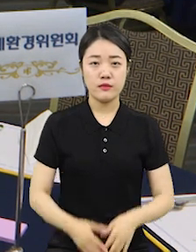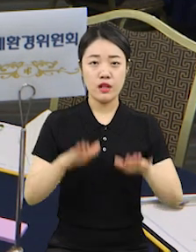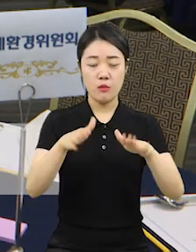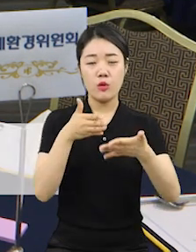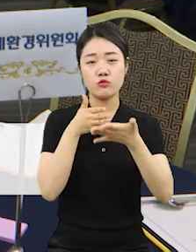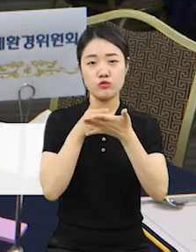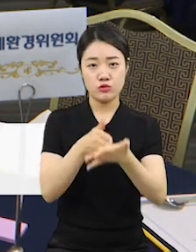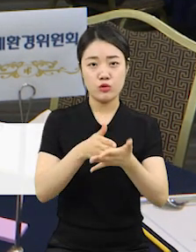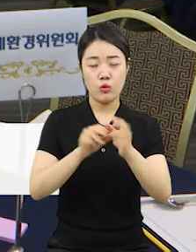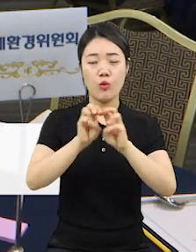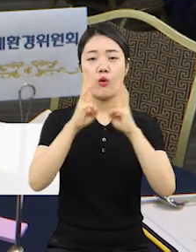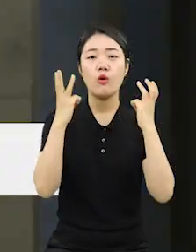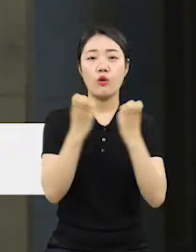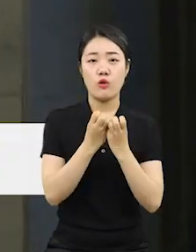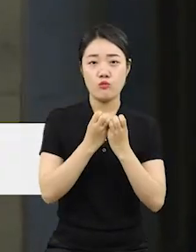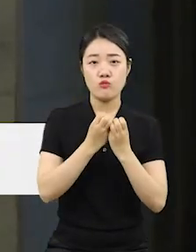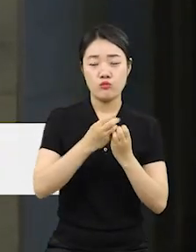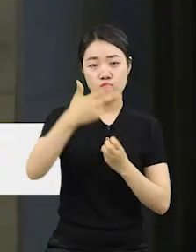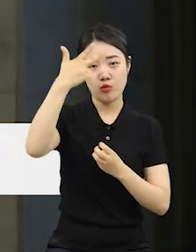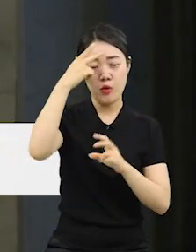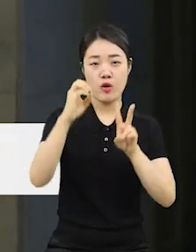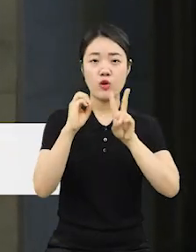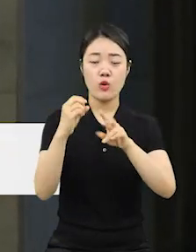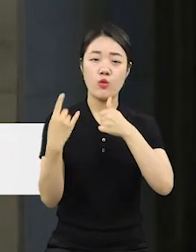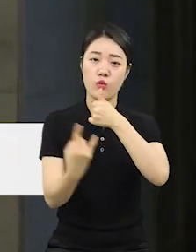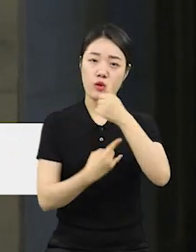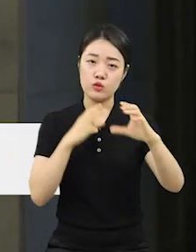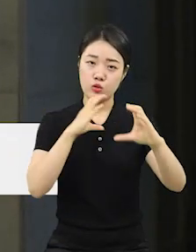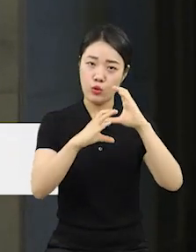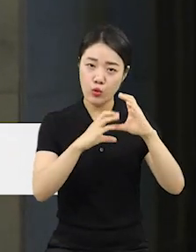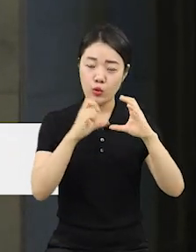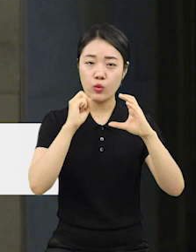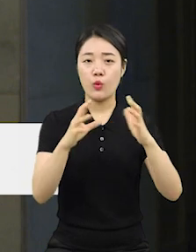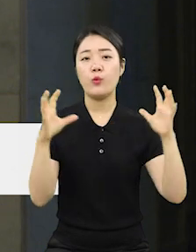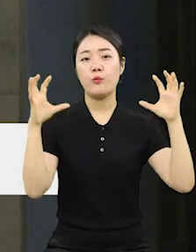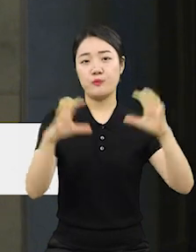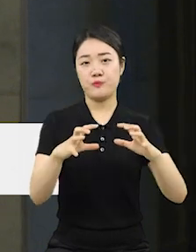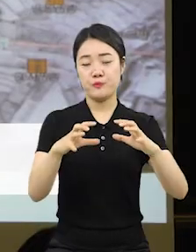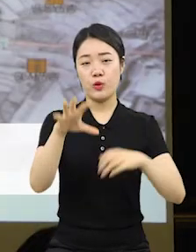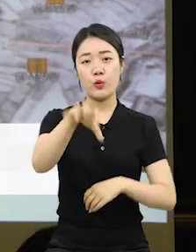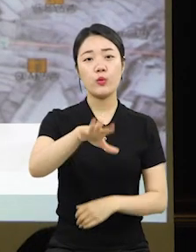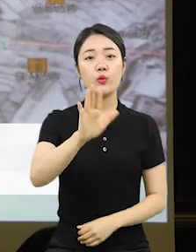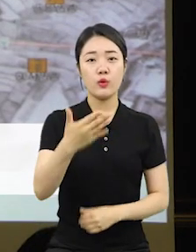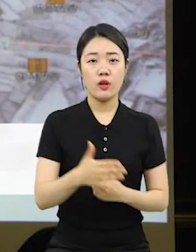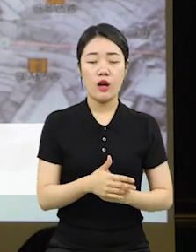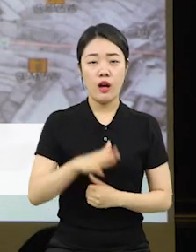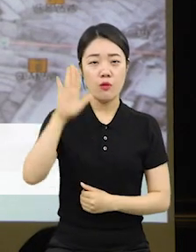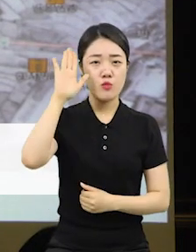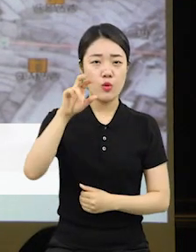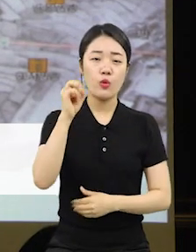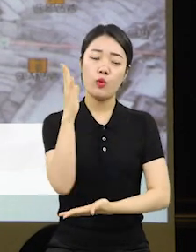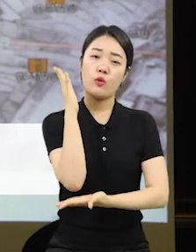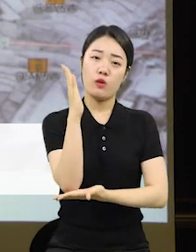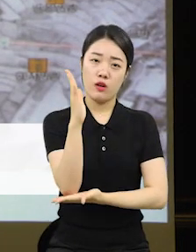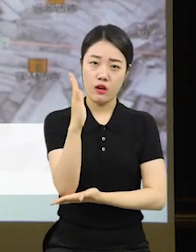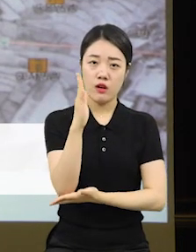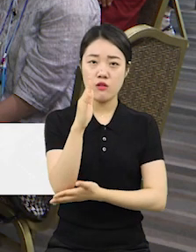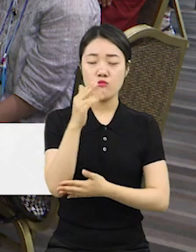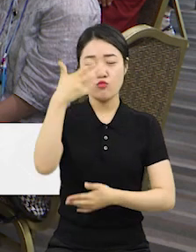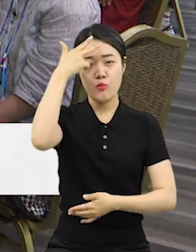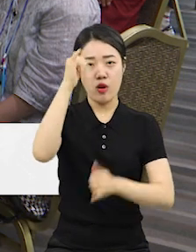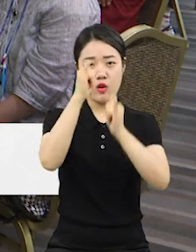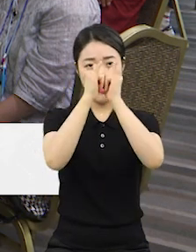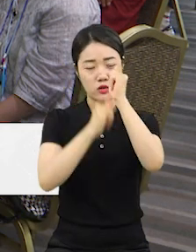이번에 추진된 워크숍은 부평비전 2020위원회 소통과 화합의 장이 됐습니다. 더불어 특강을 통해 부평의